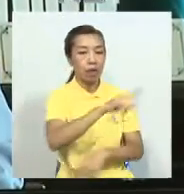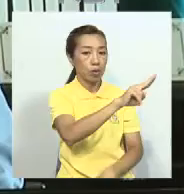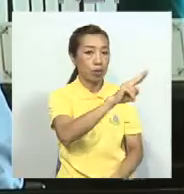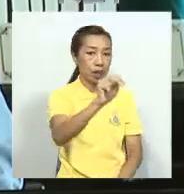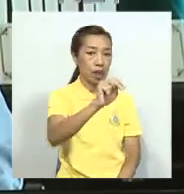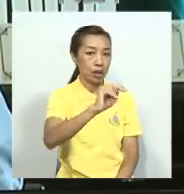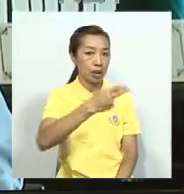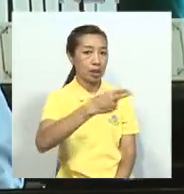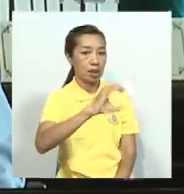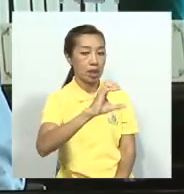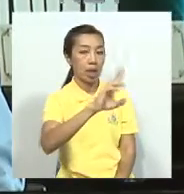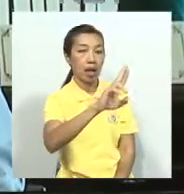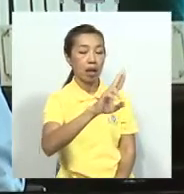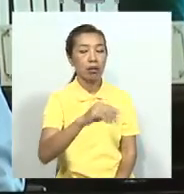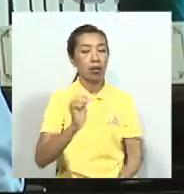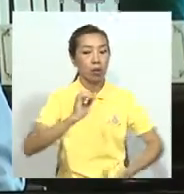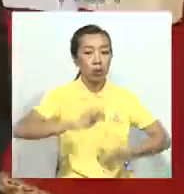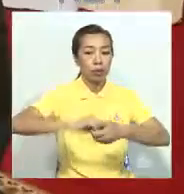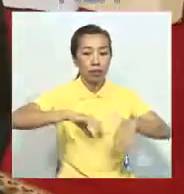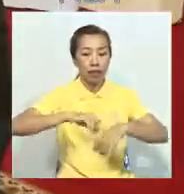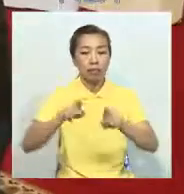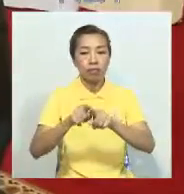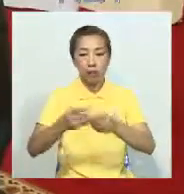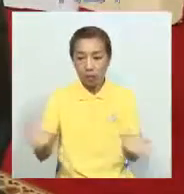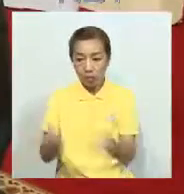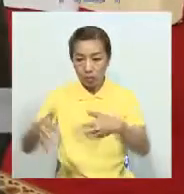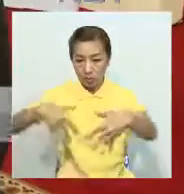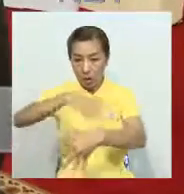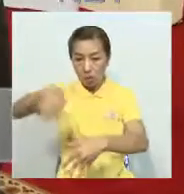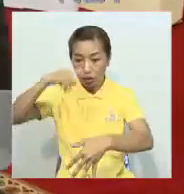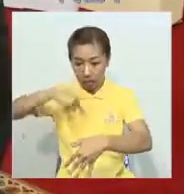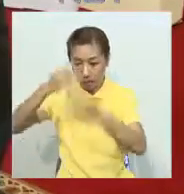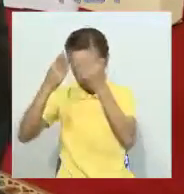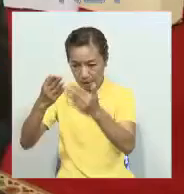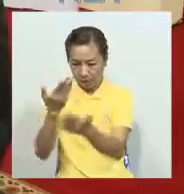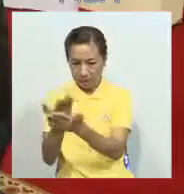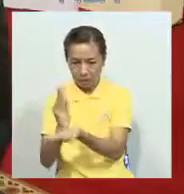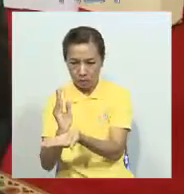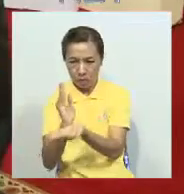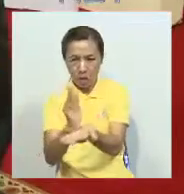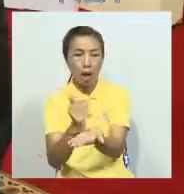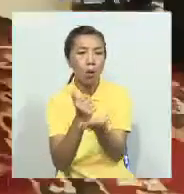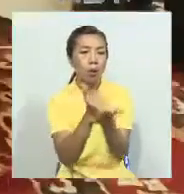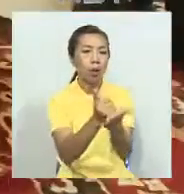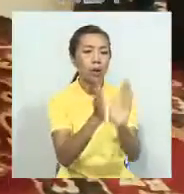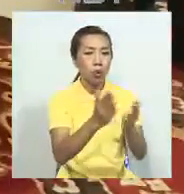าติหรือ UNSCR เพื่อส่งเสริมให้ชาวไทยมุสลิมได้ร่วมกันบริจาคเงินส่งต่อความช่วย